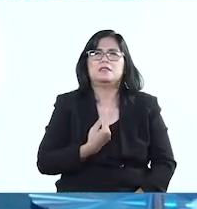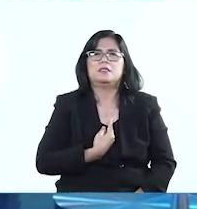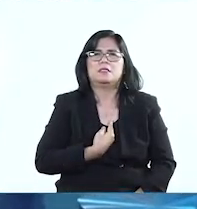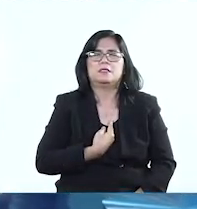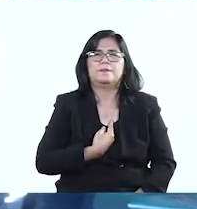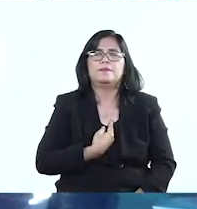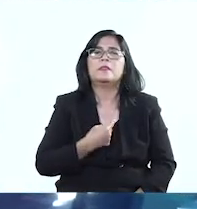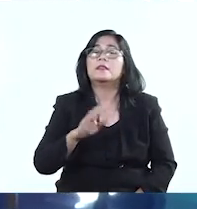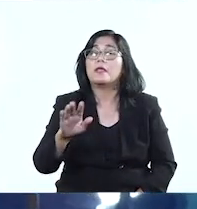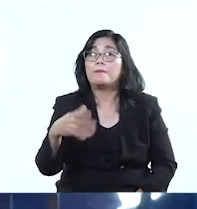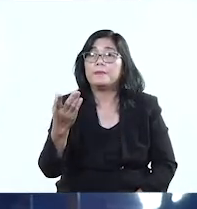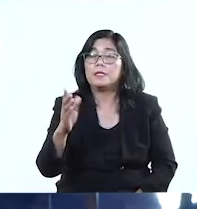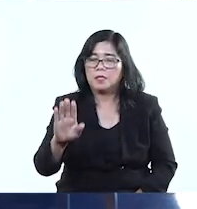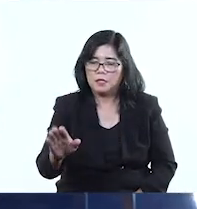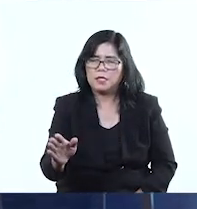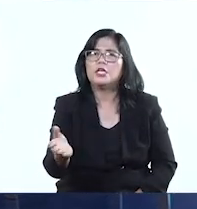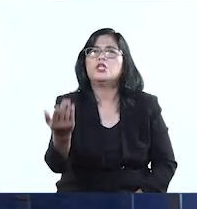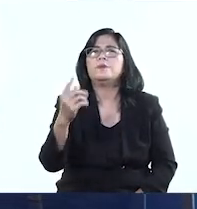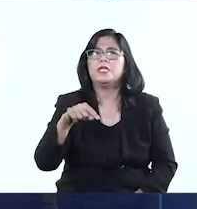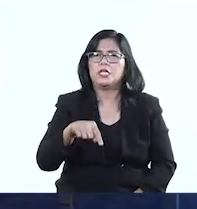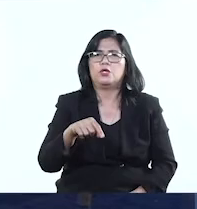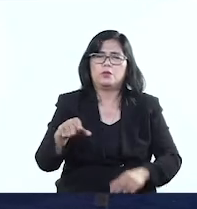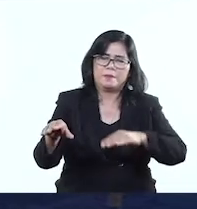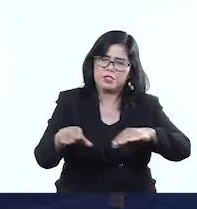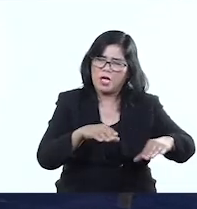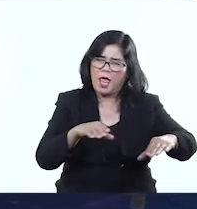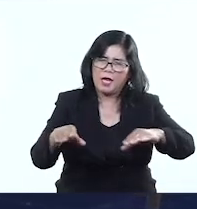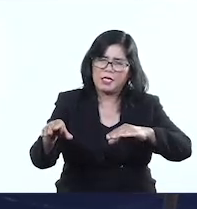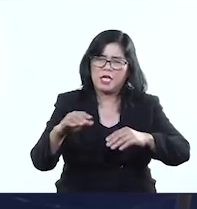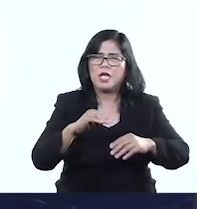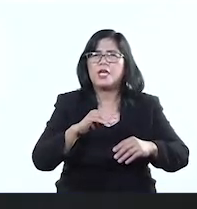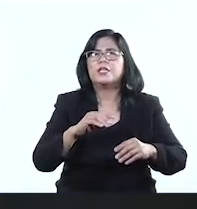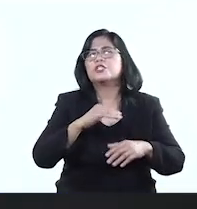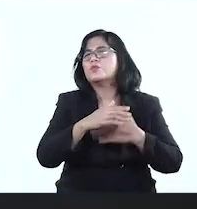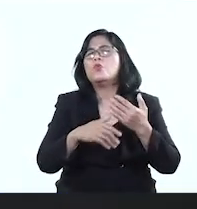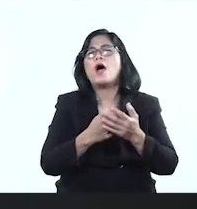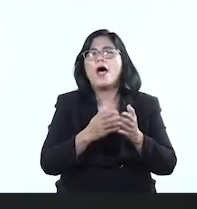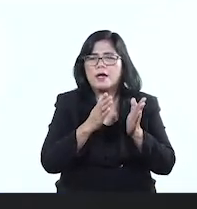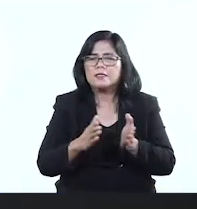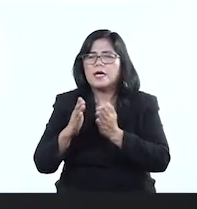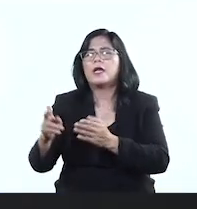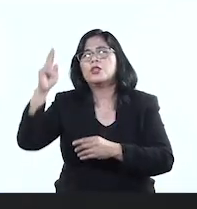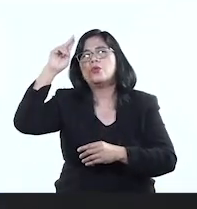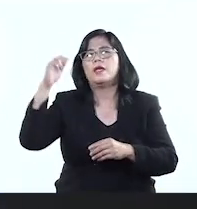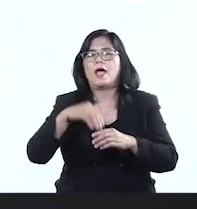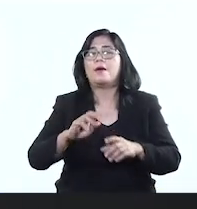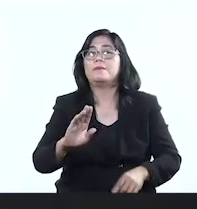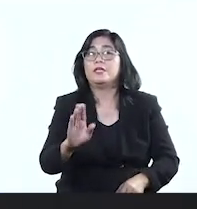Hai tapi hidup ini Hai untuk menjalani segala sesuatu yang Tuhan rencanakan dalam hidup kita